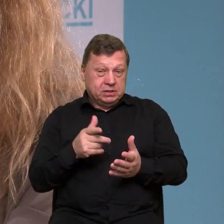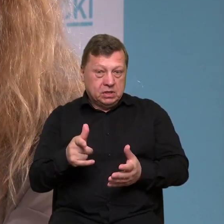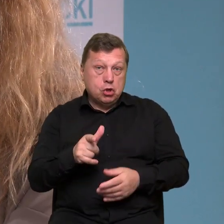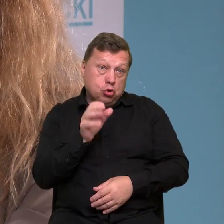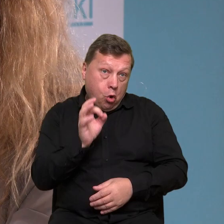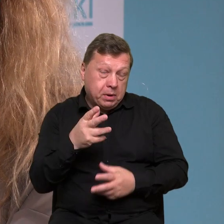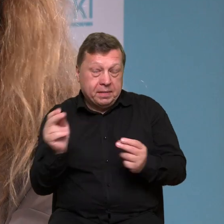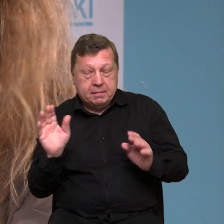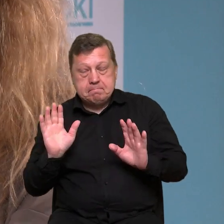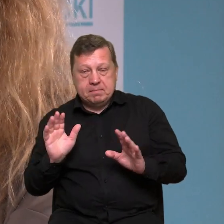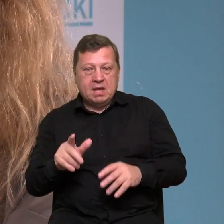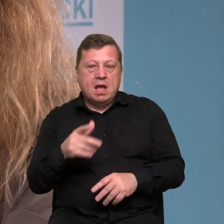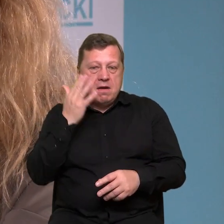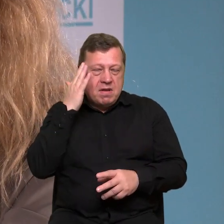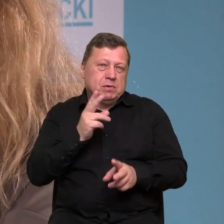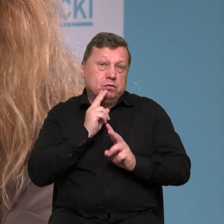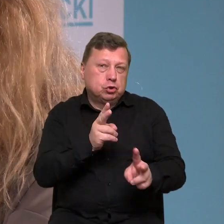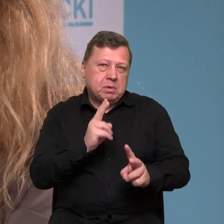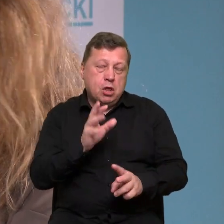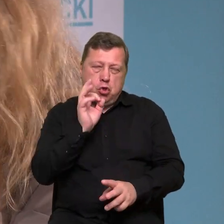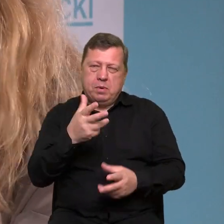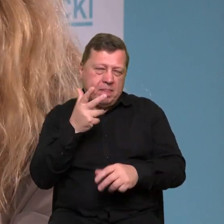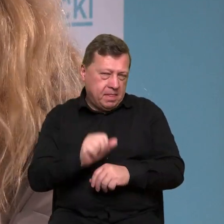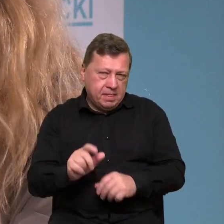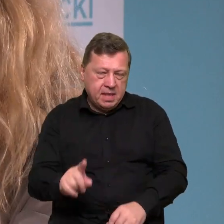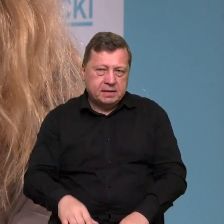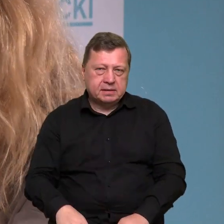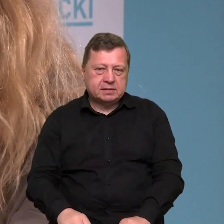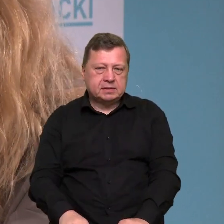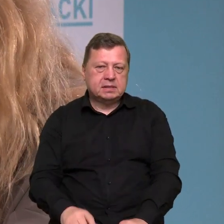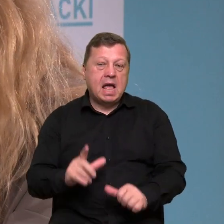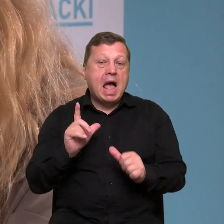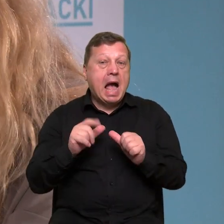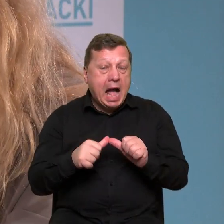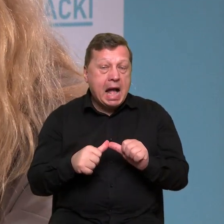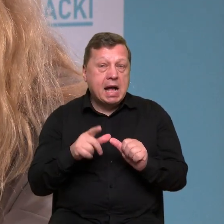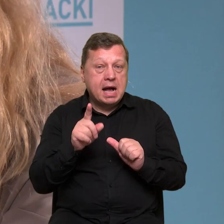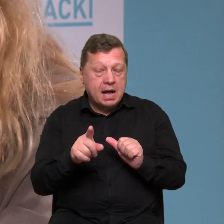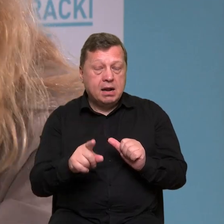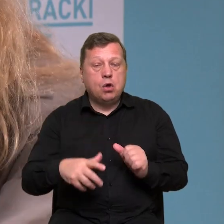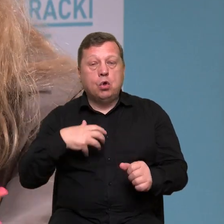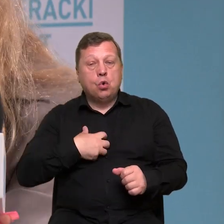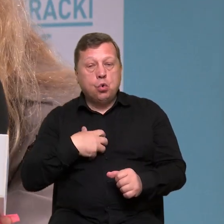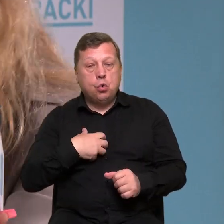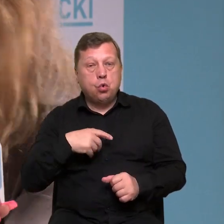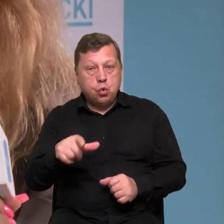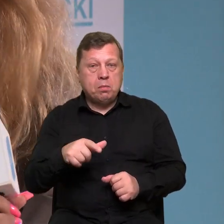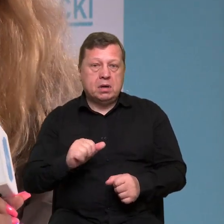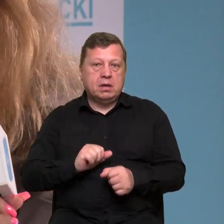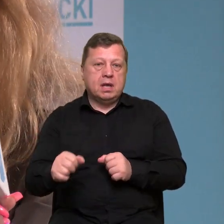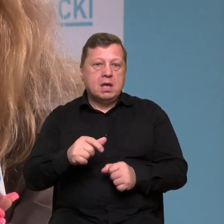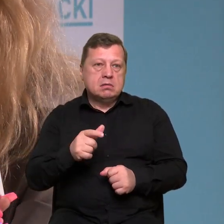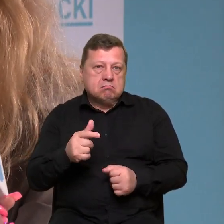jest dobre, czy nie? No, wyśmiewanie nie jest dobre, ale, no, ale humor jest dla mnie środkiem, żeby to